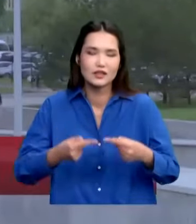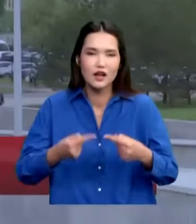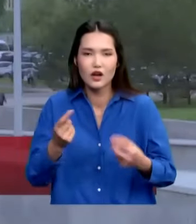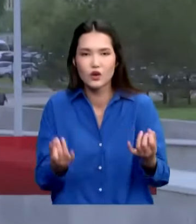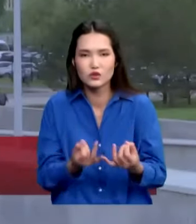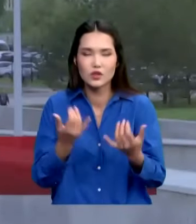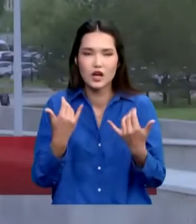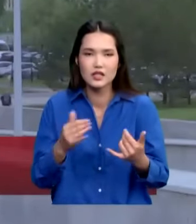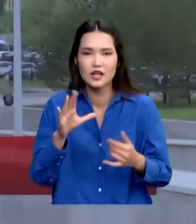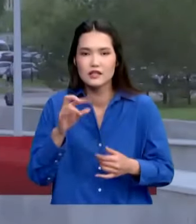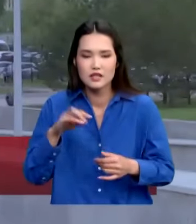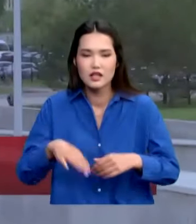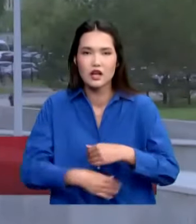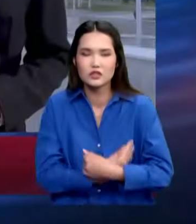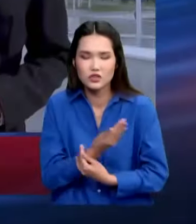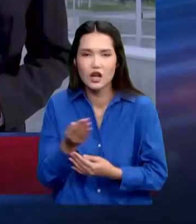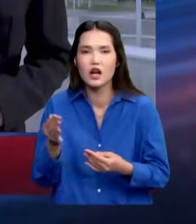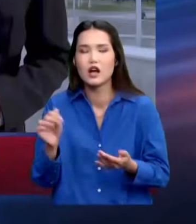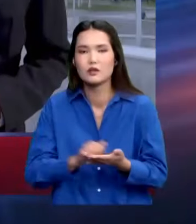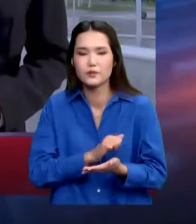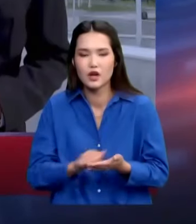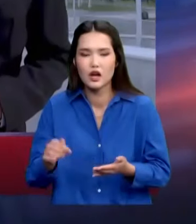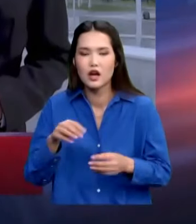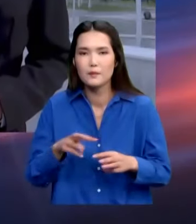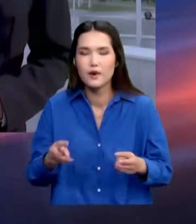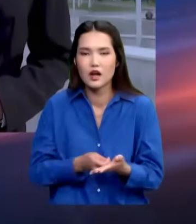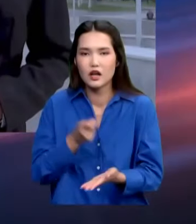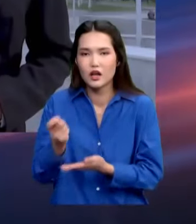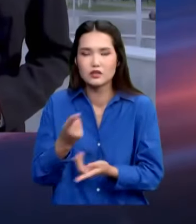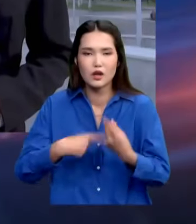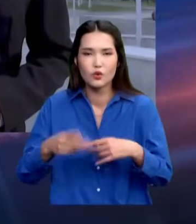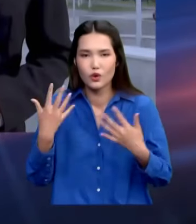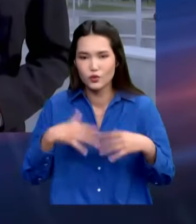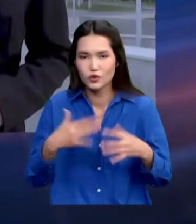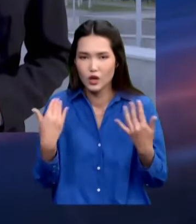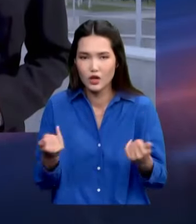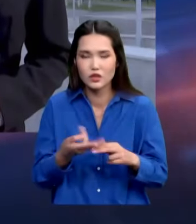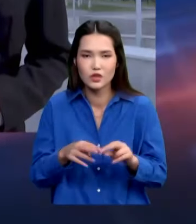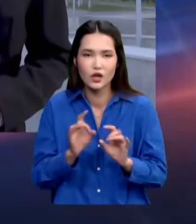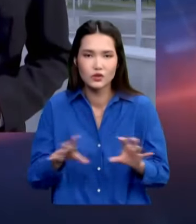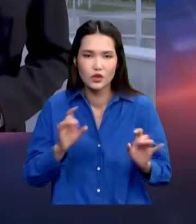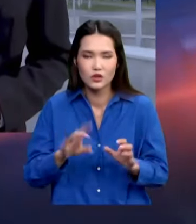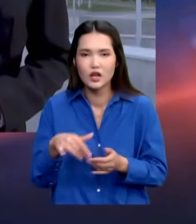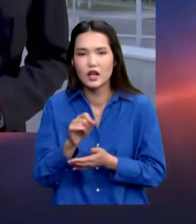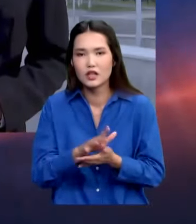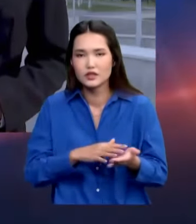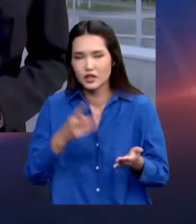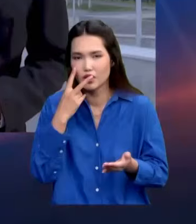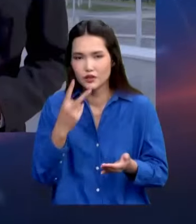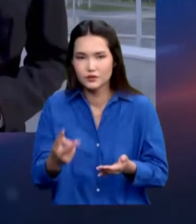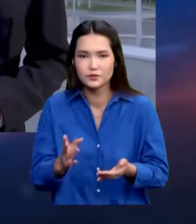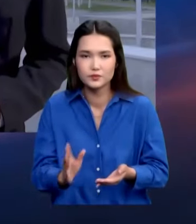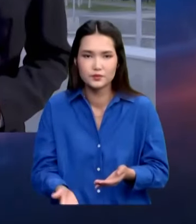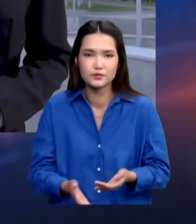Сондықтан сенат құжатты қайта толықтыру үшін мәжіліске қайтарды. Тимирез, бүгінге менің айтарым осы, сөз сізгіні өзіңізде.